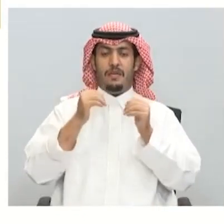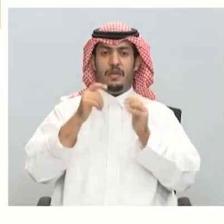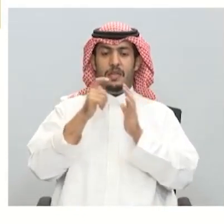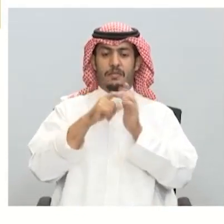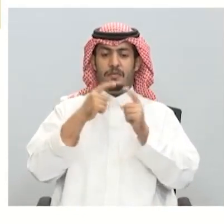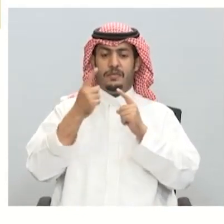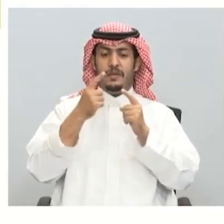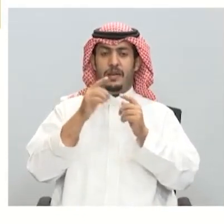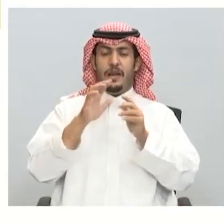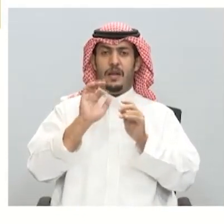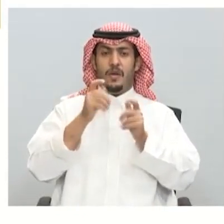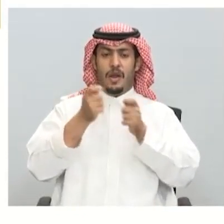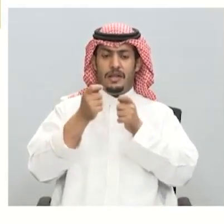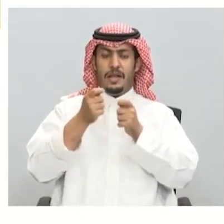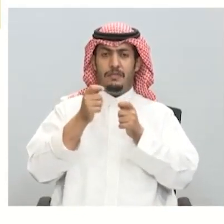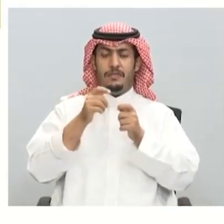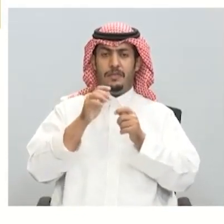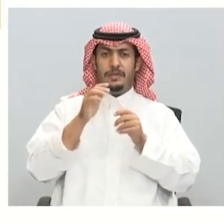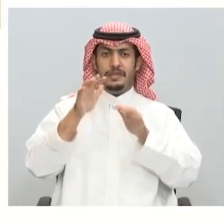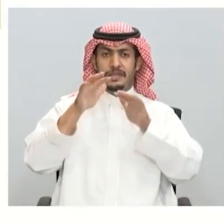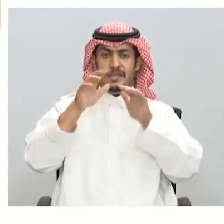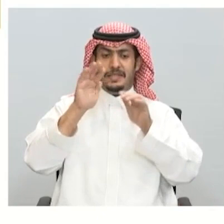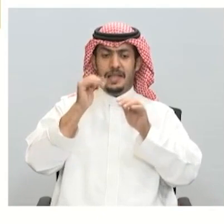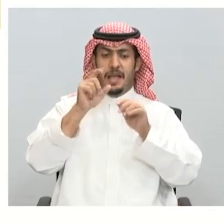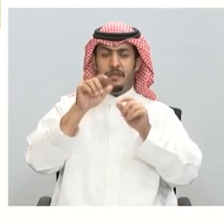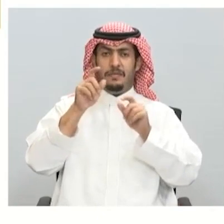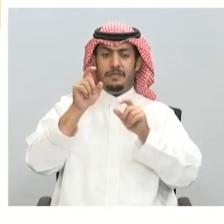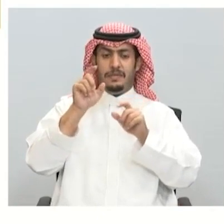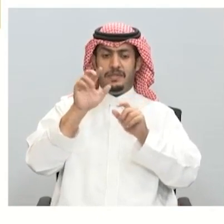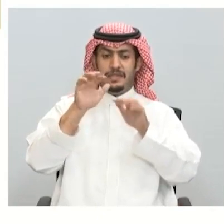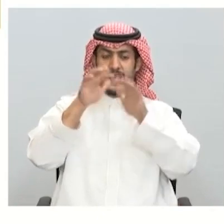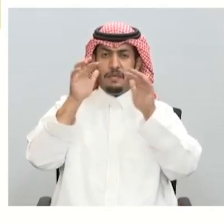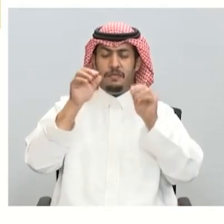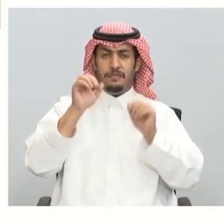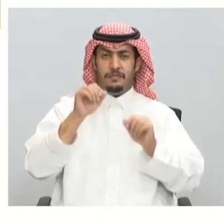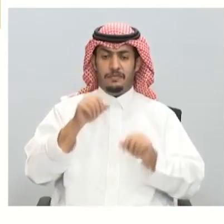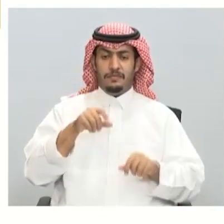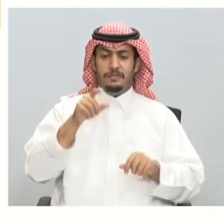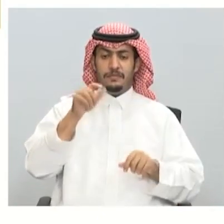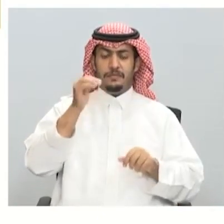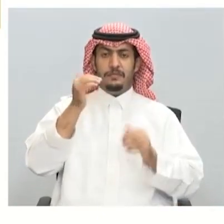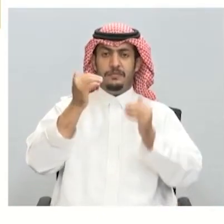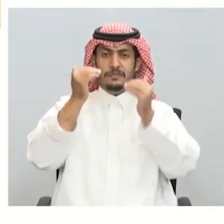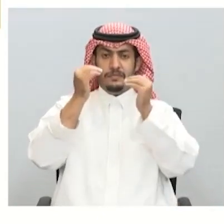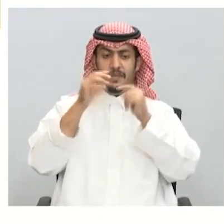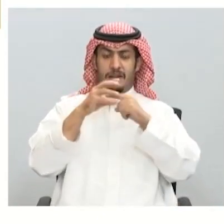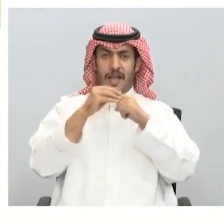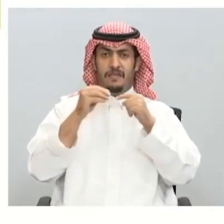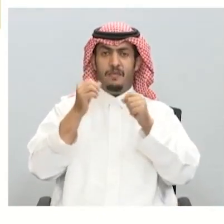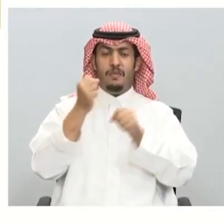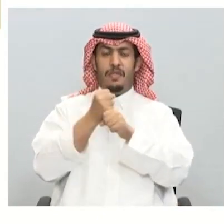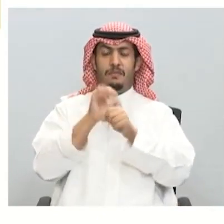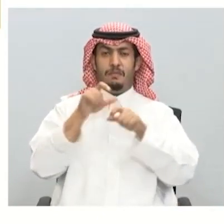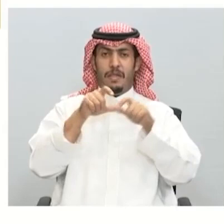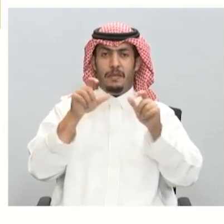معقده المبنيه على تقنيه الحوسبه السحابيه بالتاكيد هذا او هذه التقنيه خفضت الموظفين